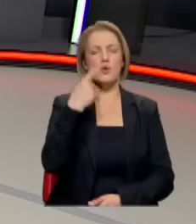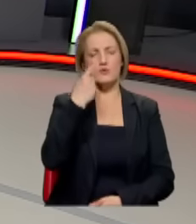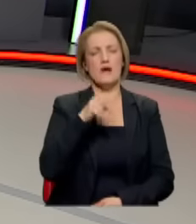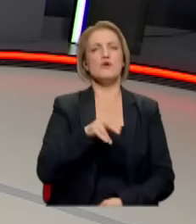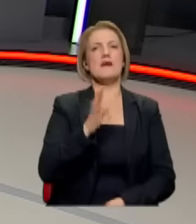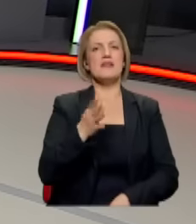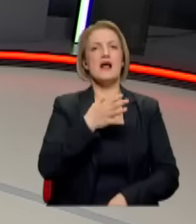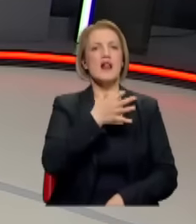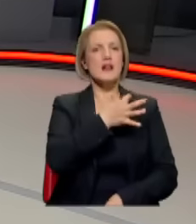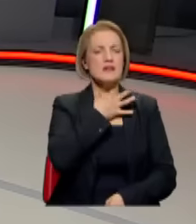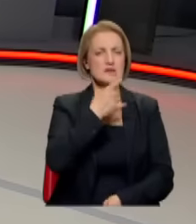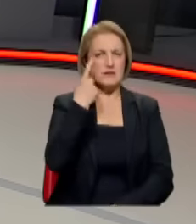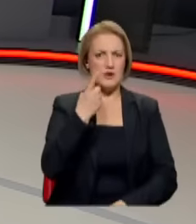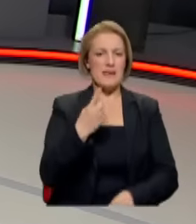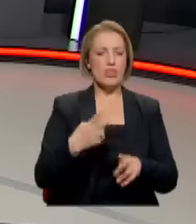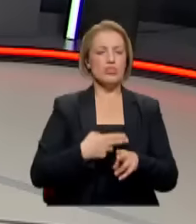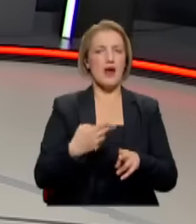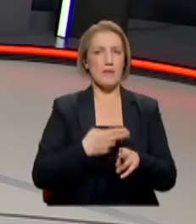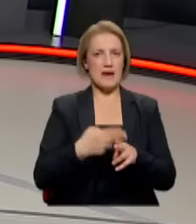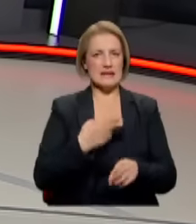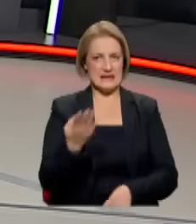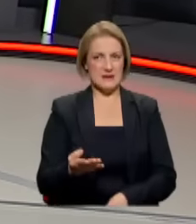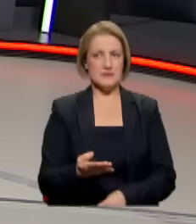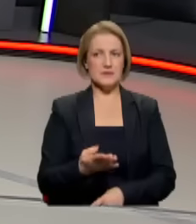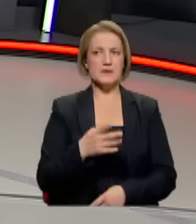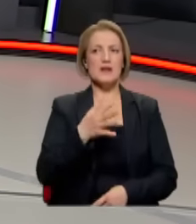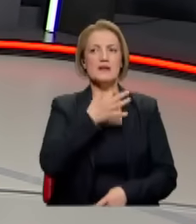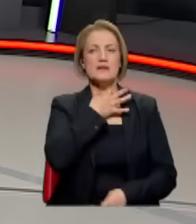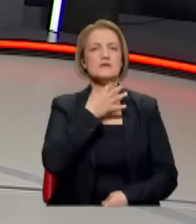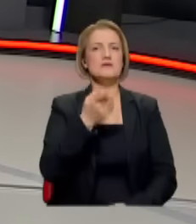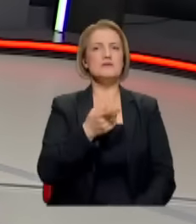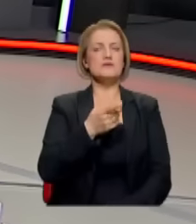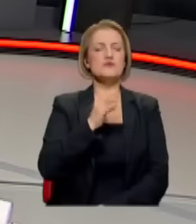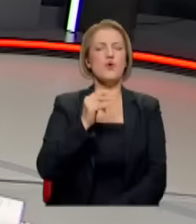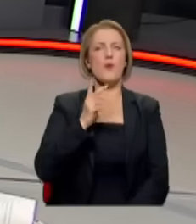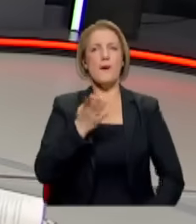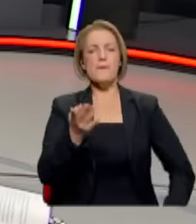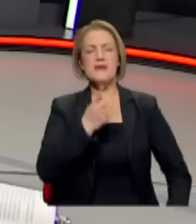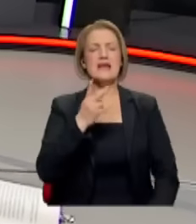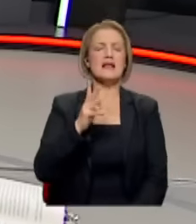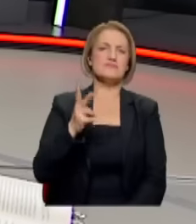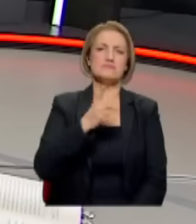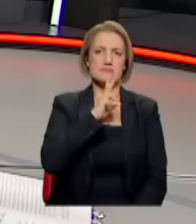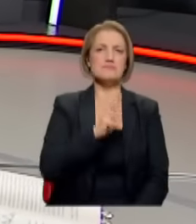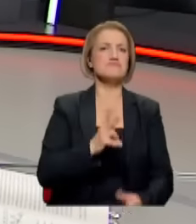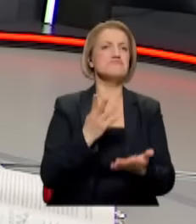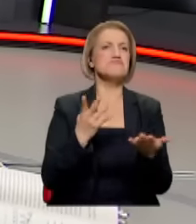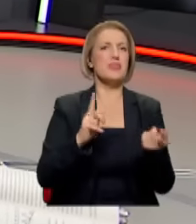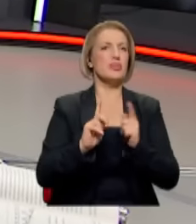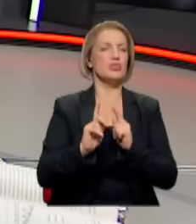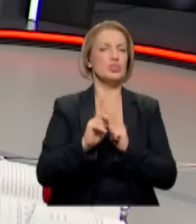yürümedi çaresizlikten bir denemeydi çaresizlikten çok radikal bir denemeydi